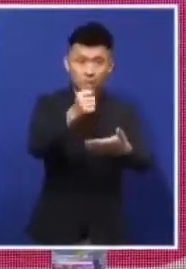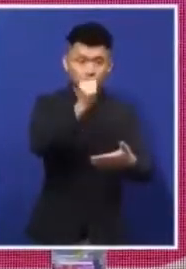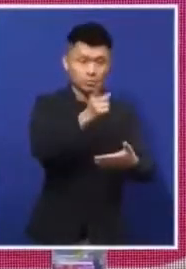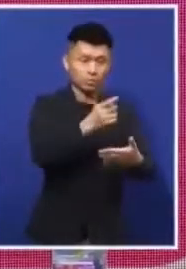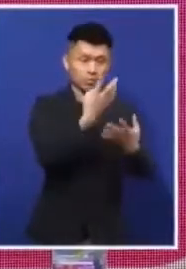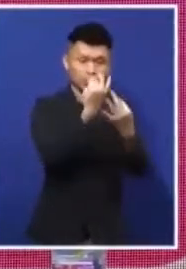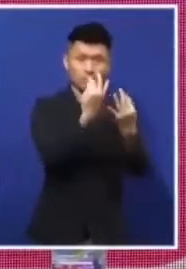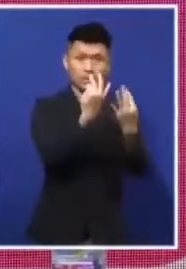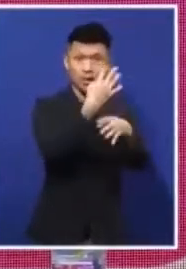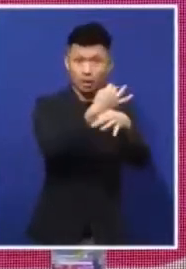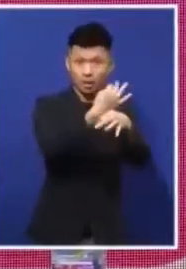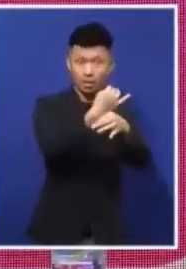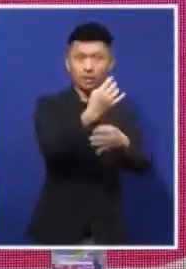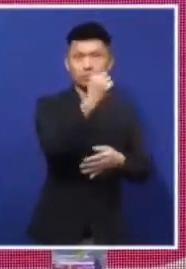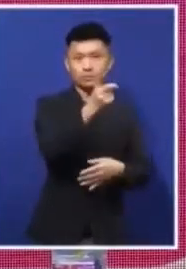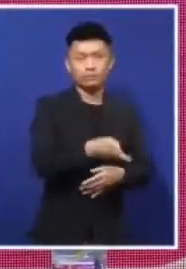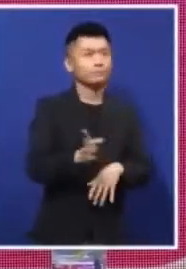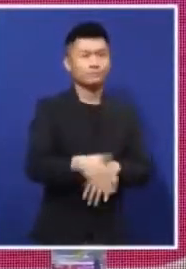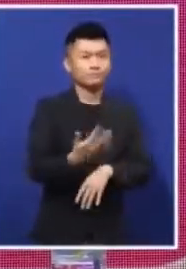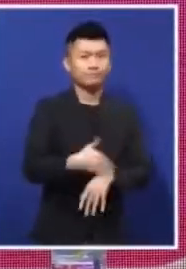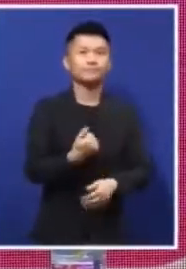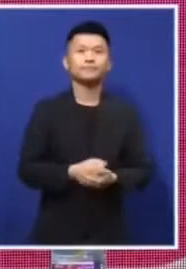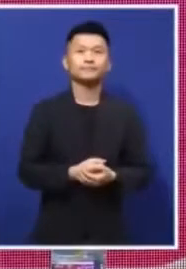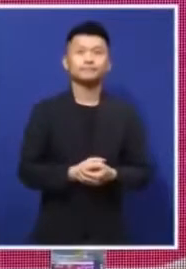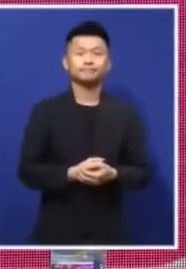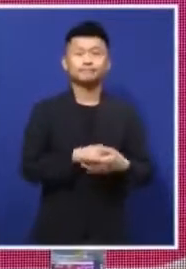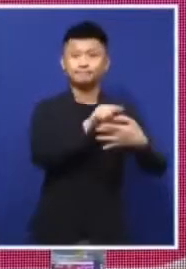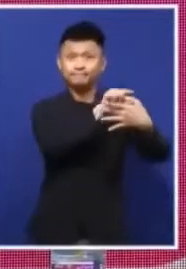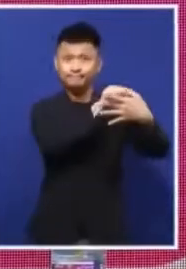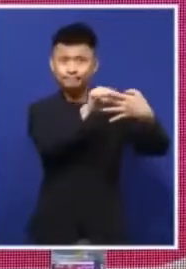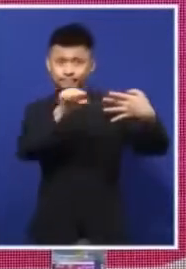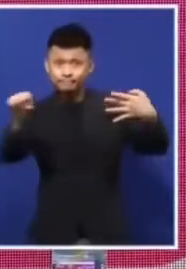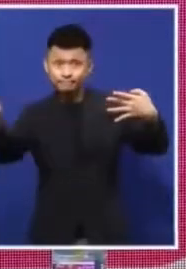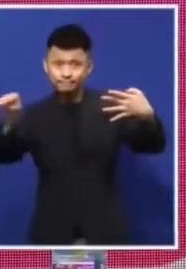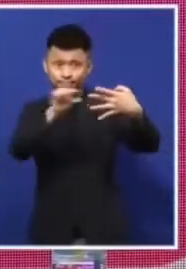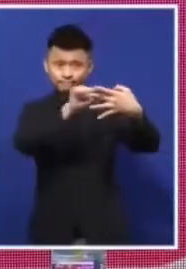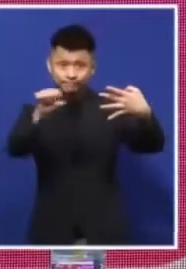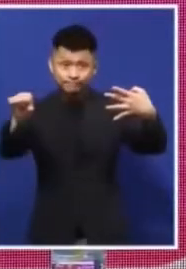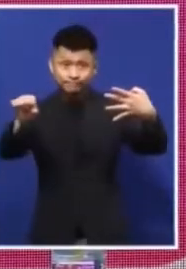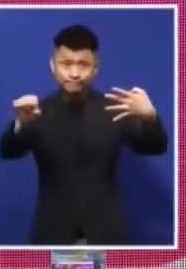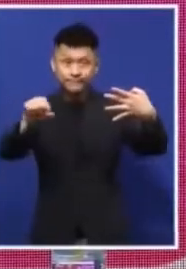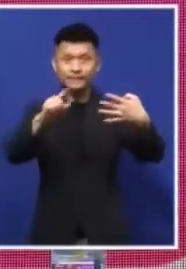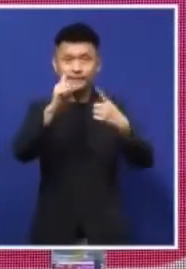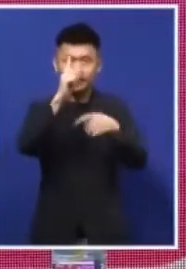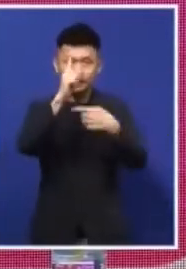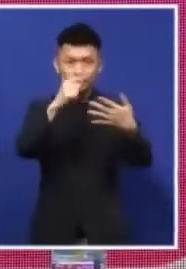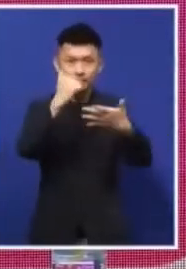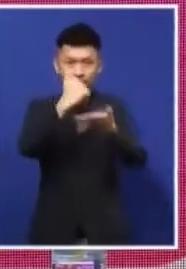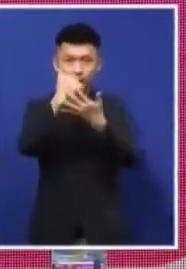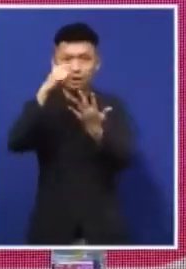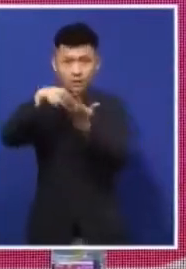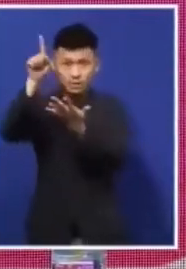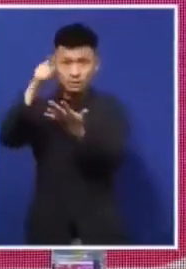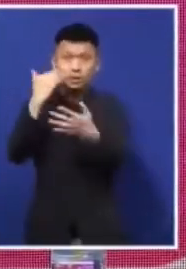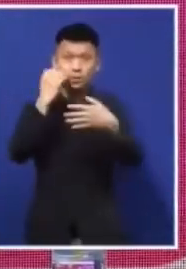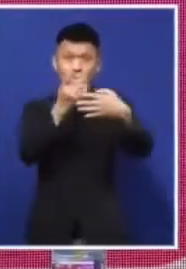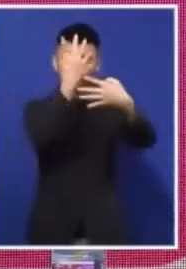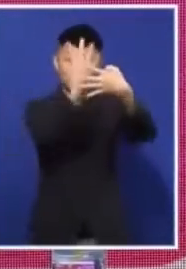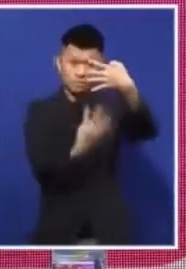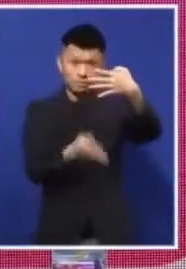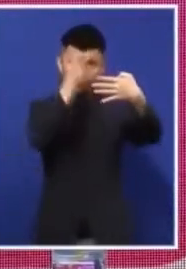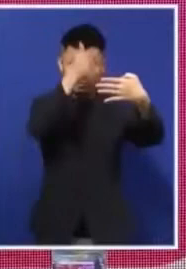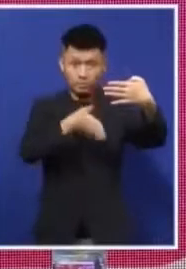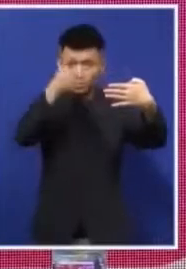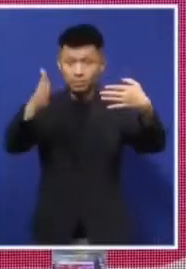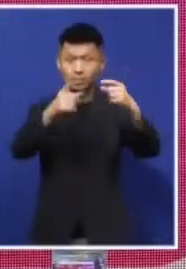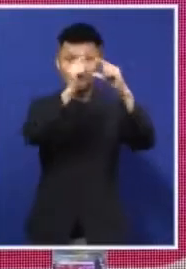以简单来讲，就是恒航在就是某一周里面，那每个人只会中一次，那纵列就是在某一种券